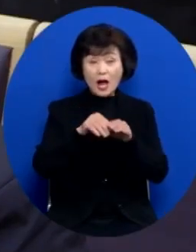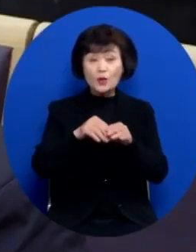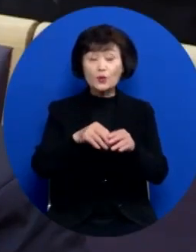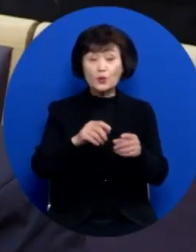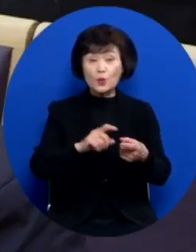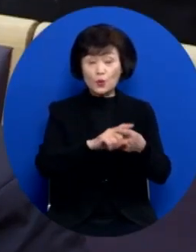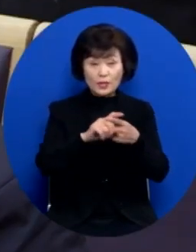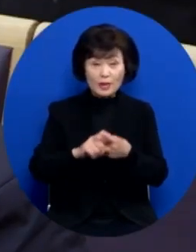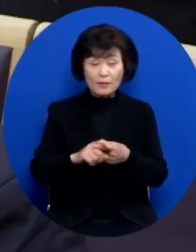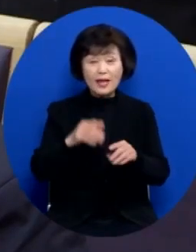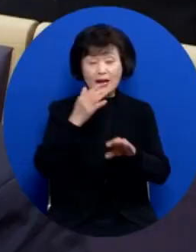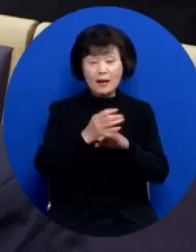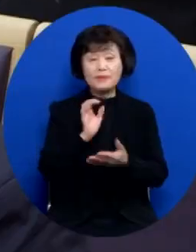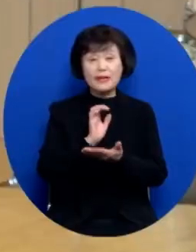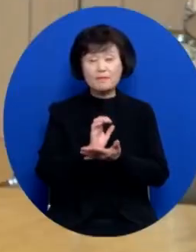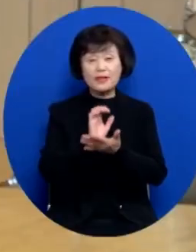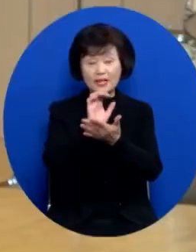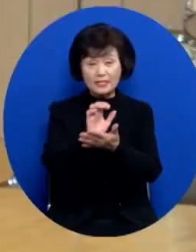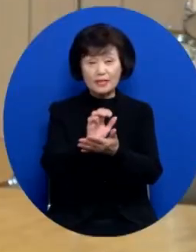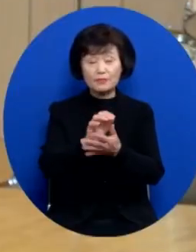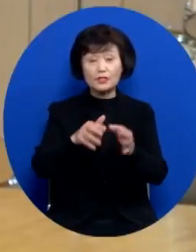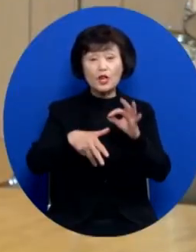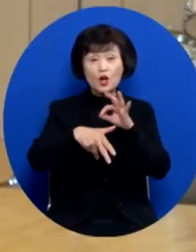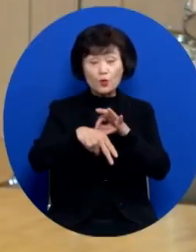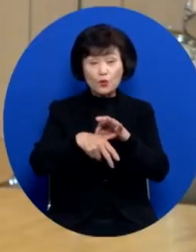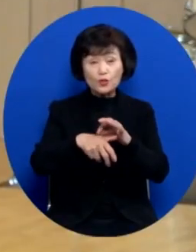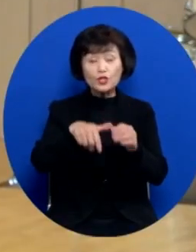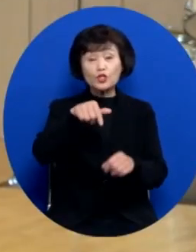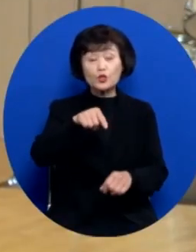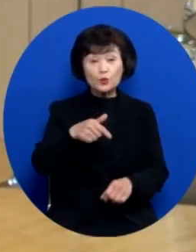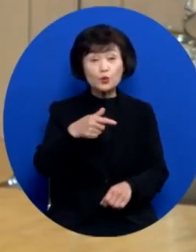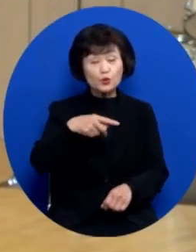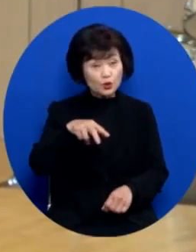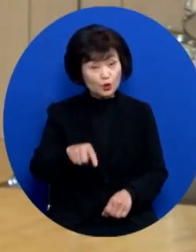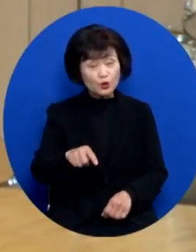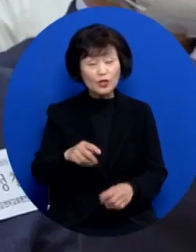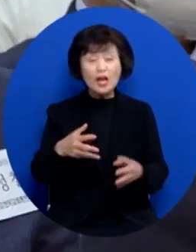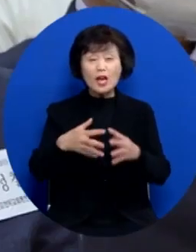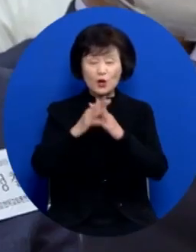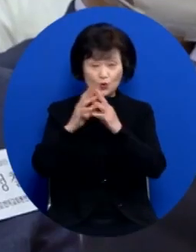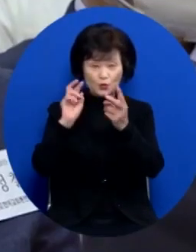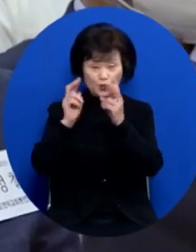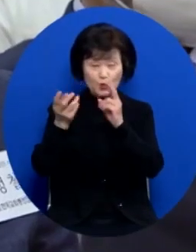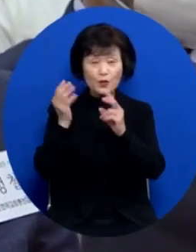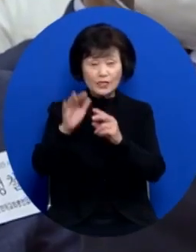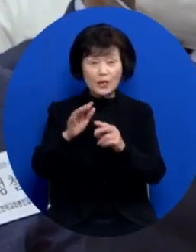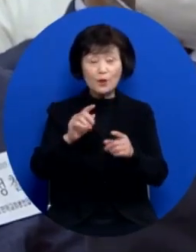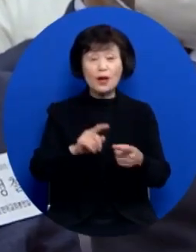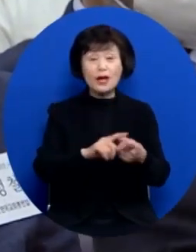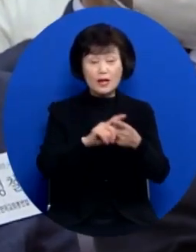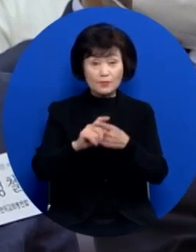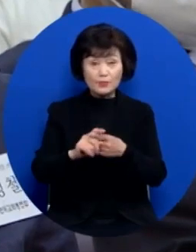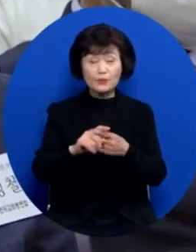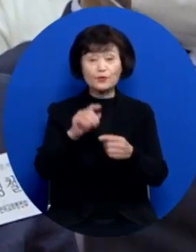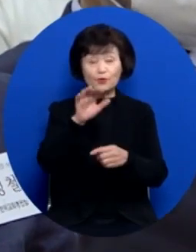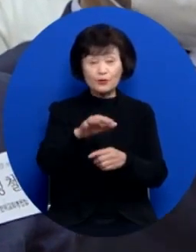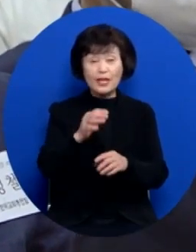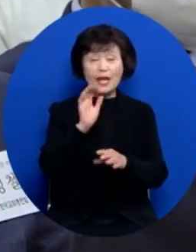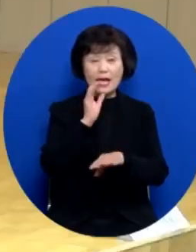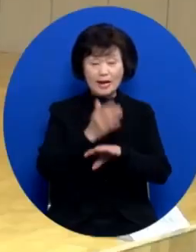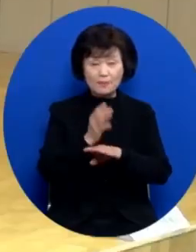전달했으며 손병복 울진군수는 한교총과 IM건설에 감사패를 증정했습니다.